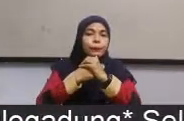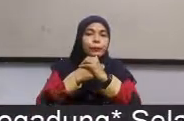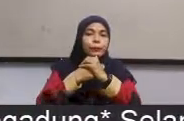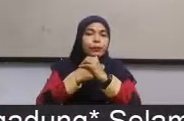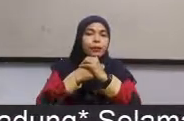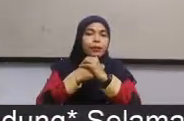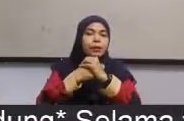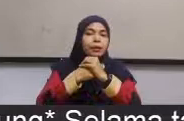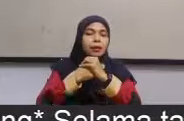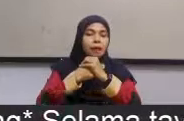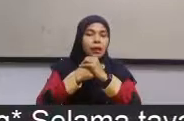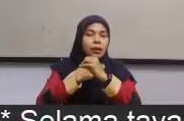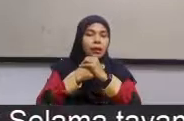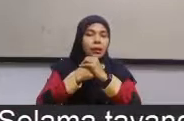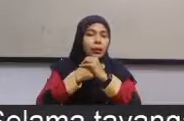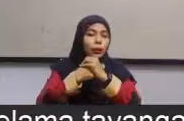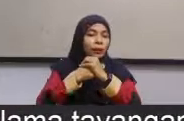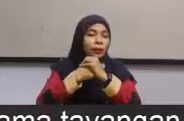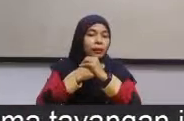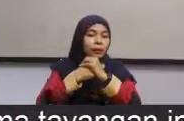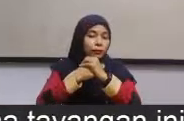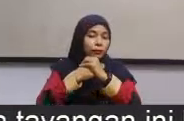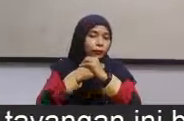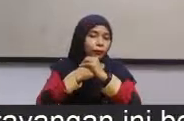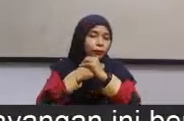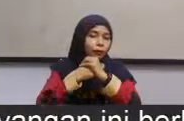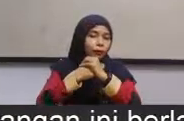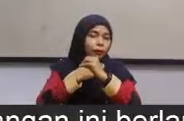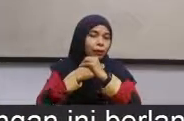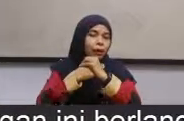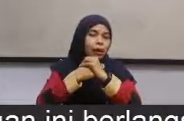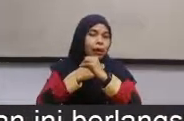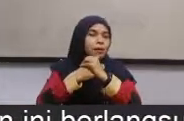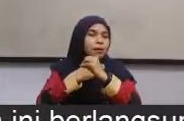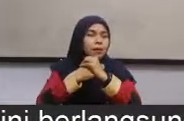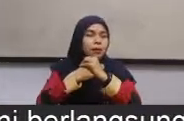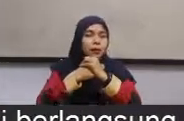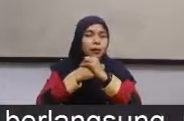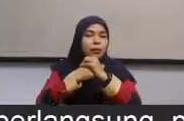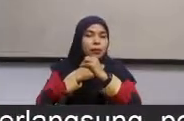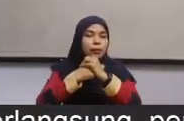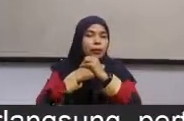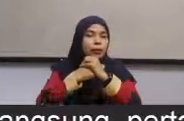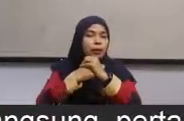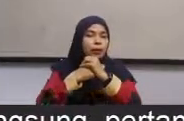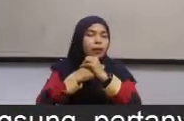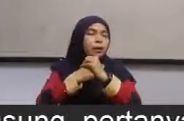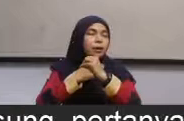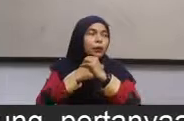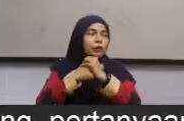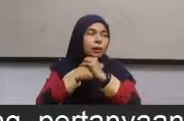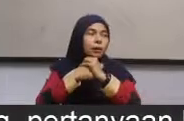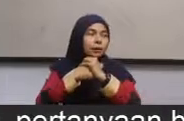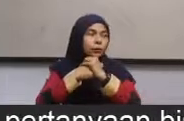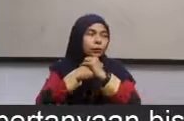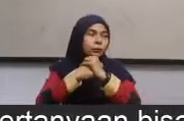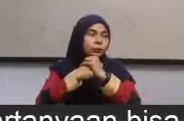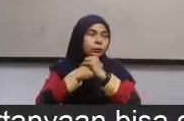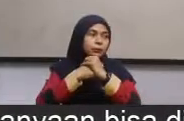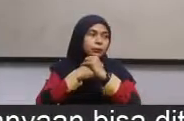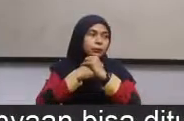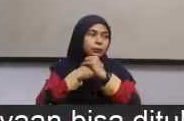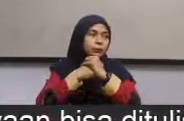produk kreatif dan inovatif ya apa sih produk kreatif dan inovatif